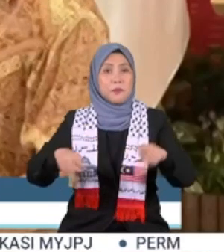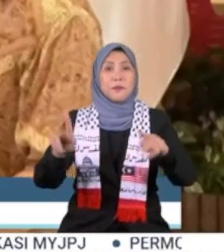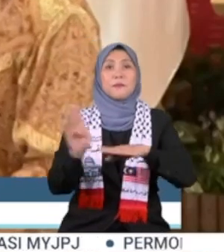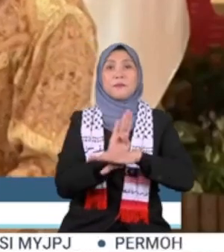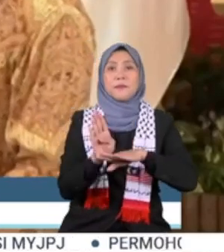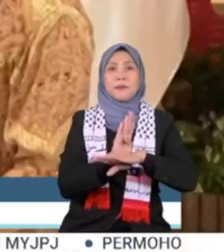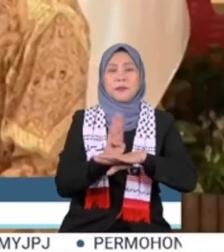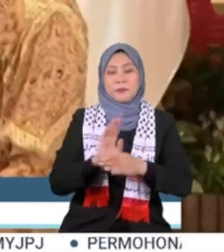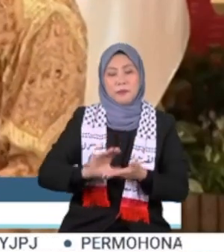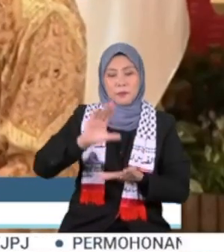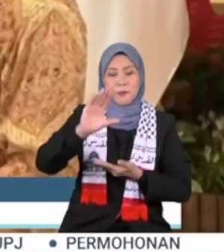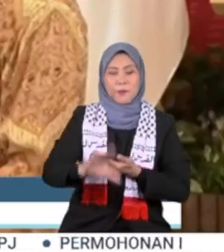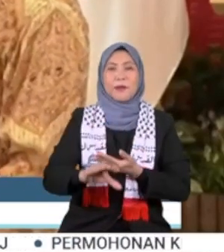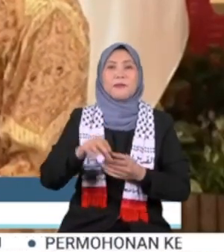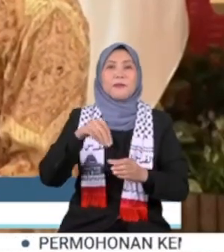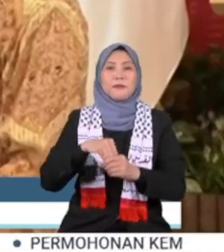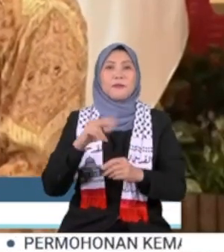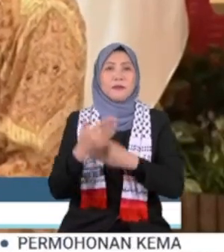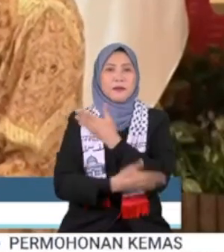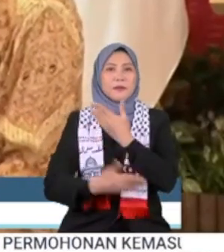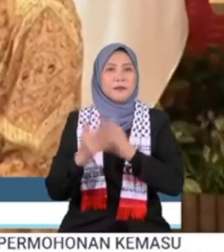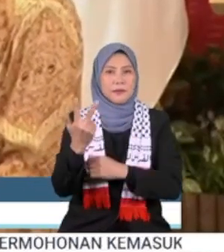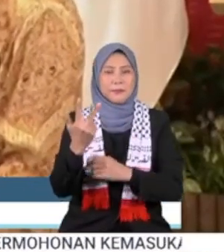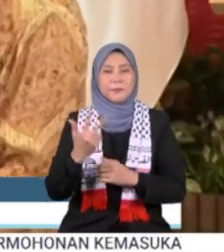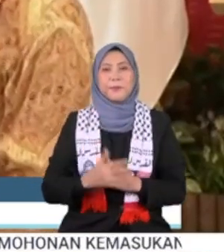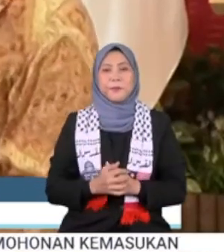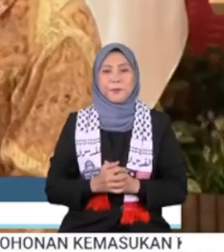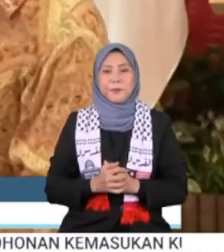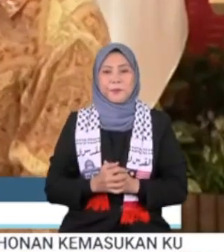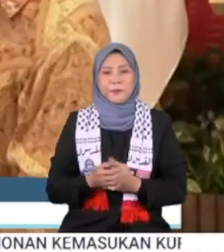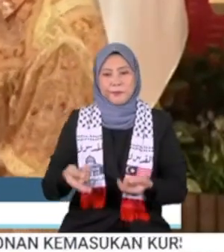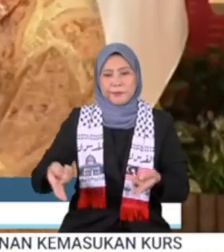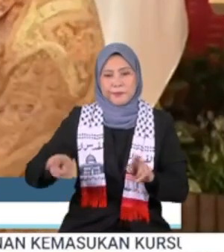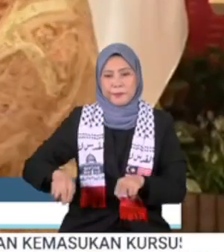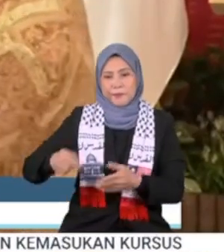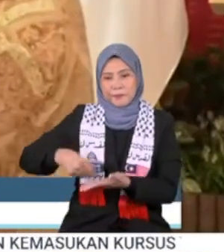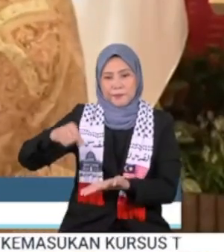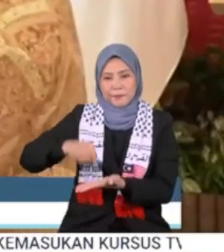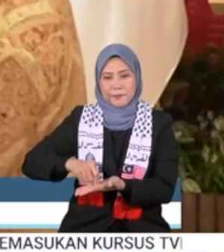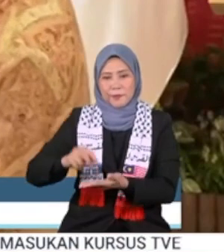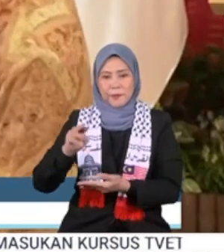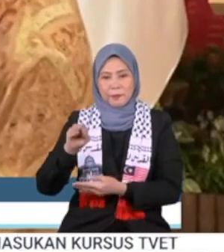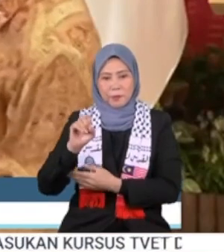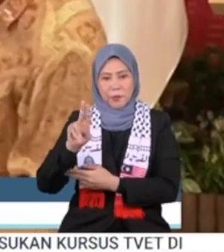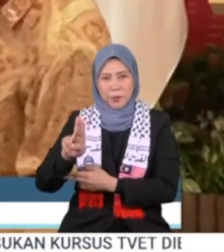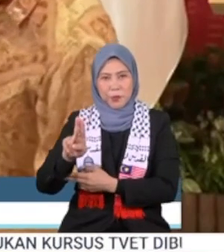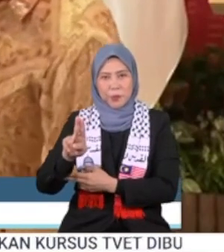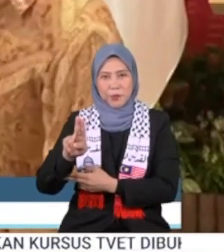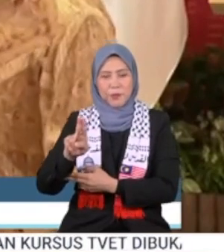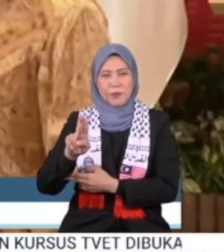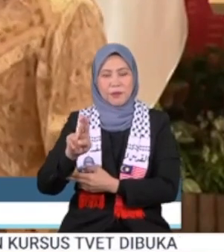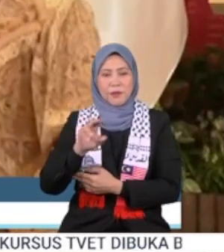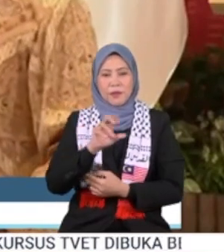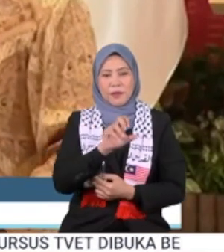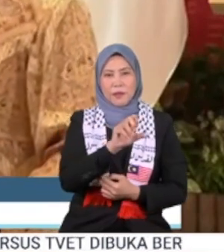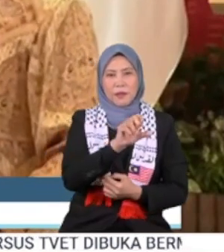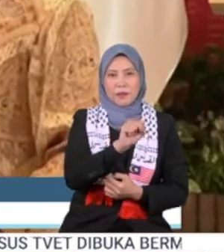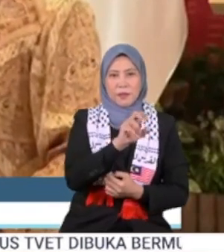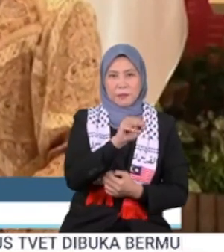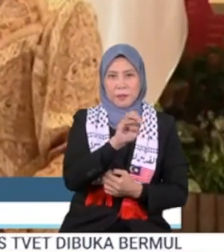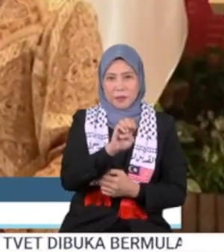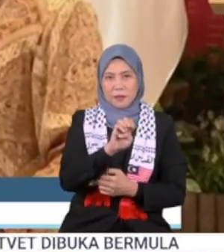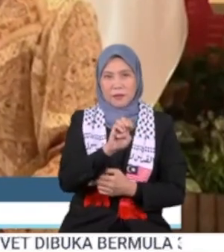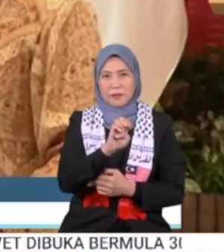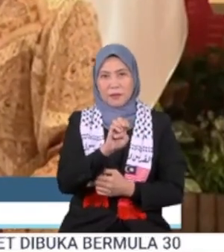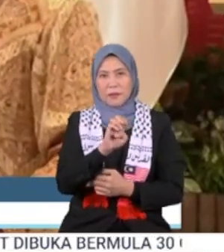perniagaan dan pelaburan di negara ketiga sementara itu satu memorandum persefahaman MOU di meterai antara smee corporation